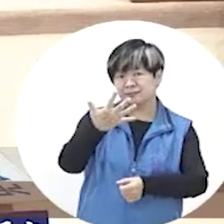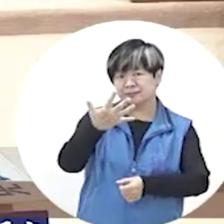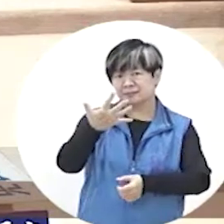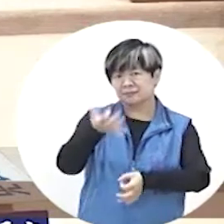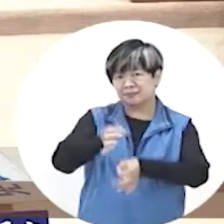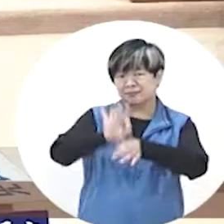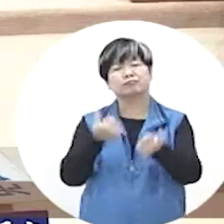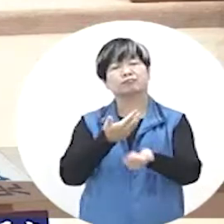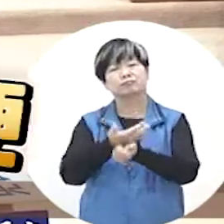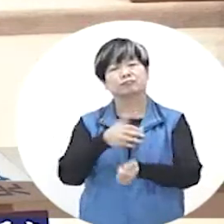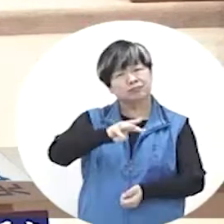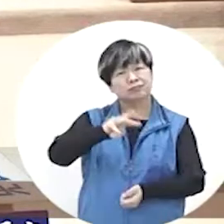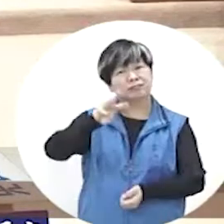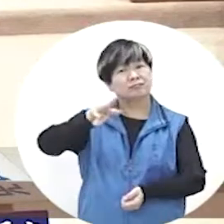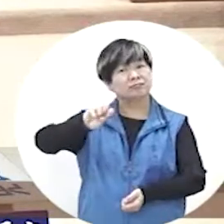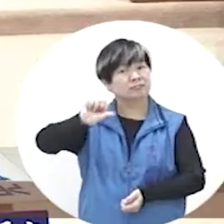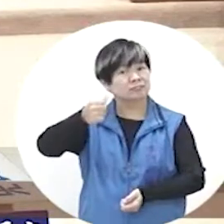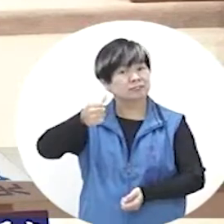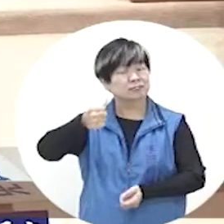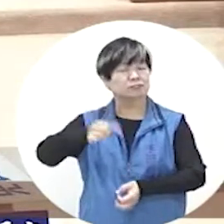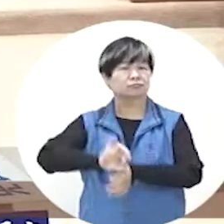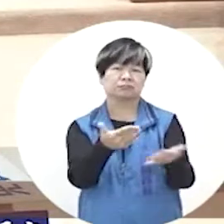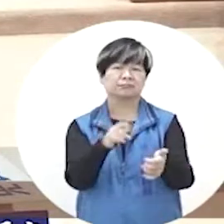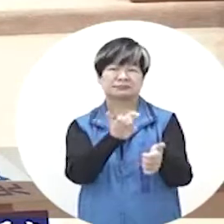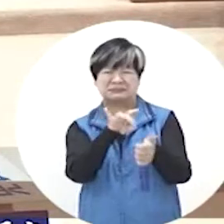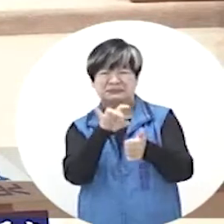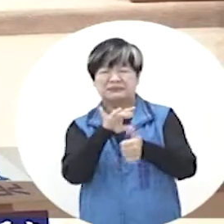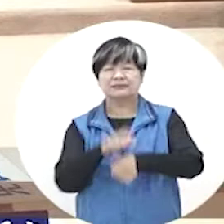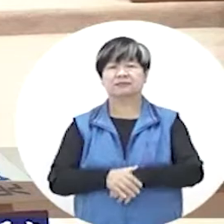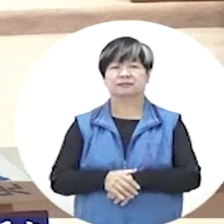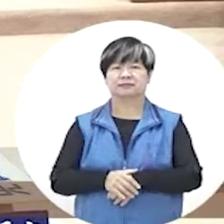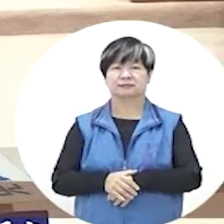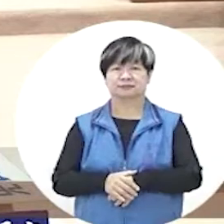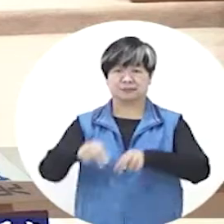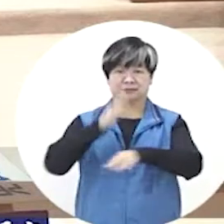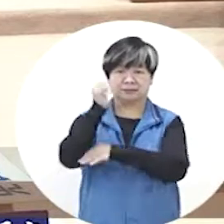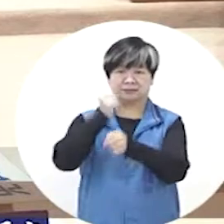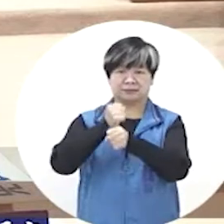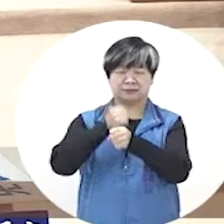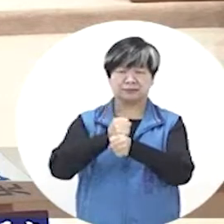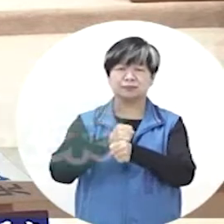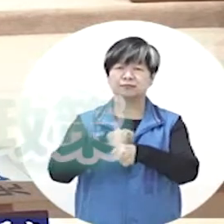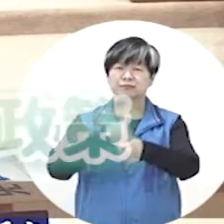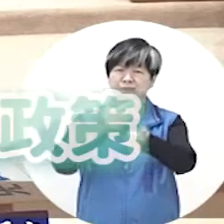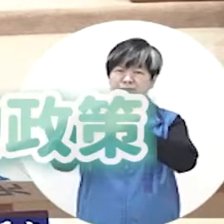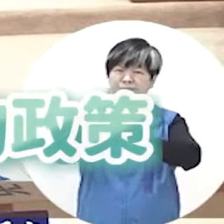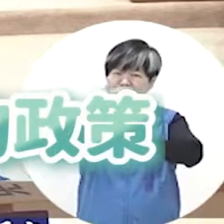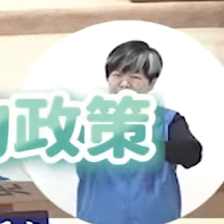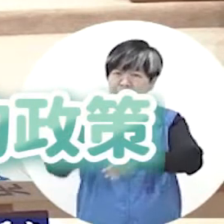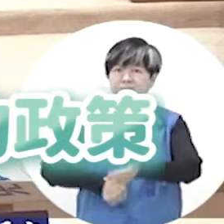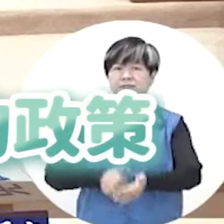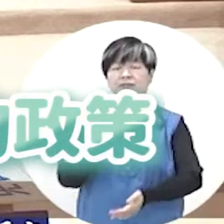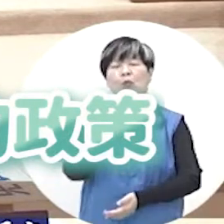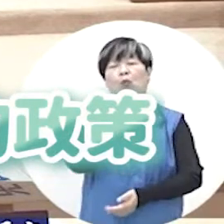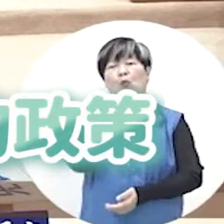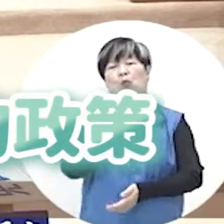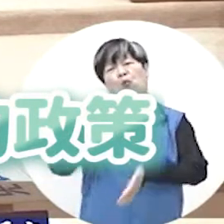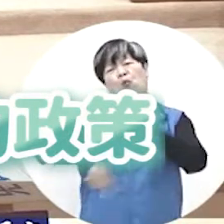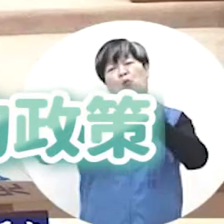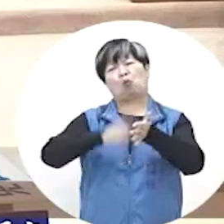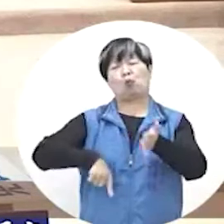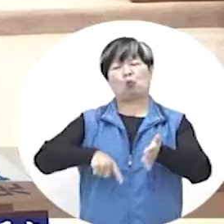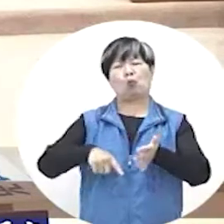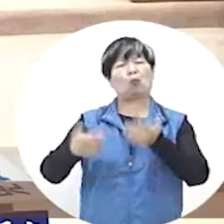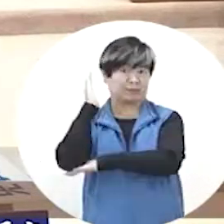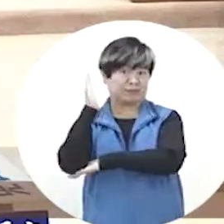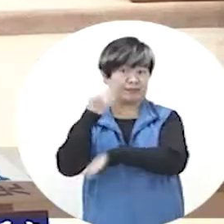变3000或3500，然后行政程序的简便，这可以让这些管委会更加愿意去参与我们政府这么好的政